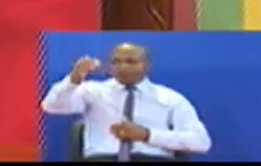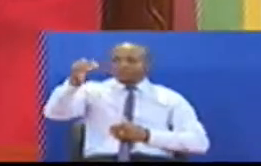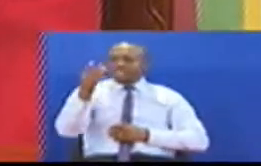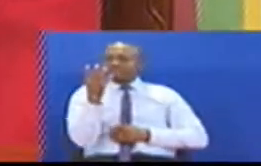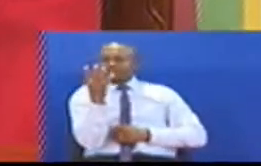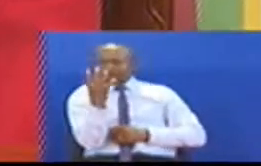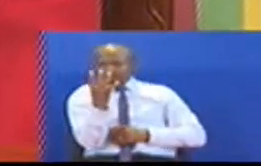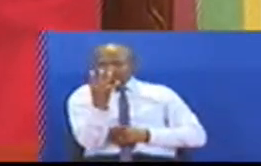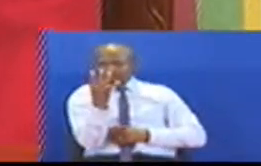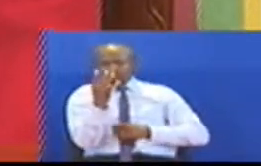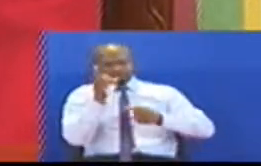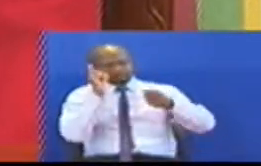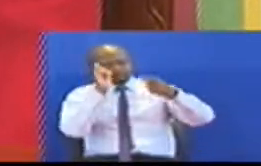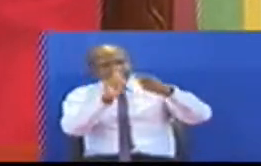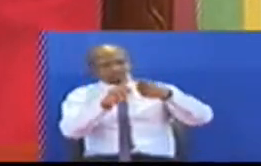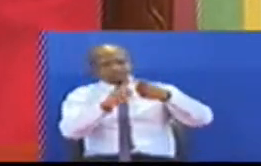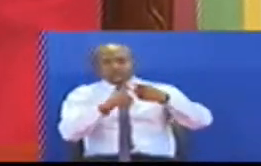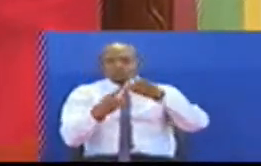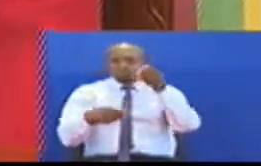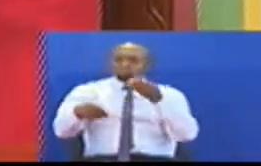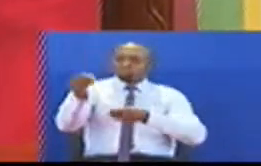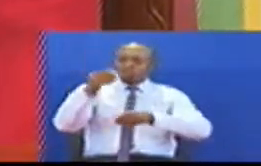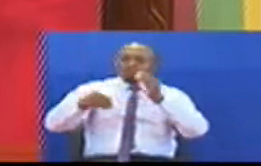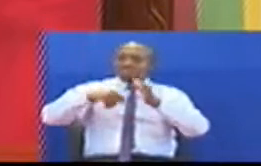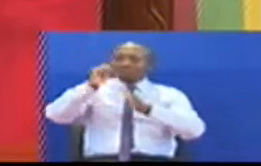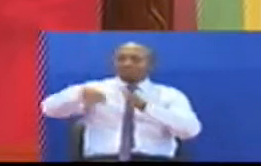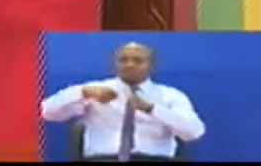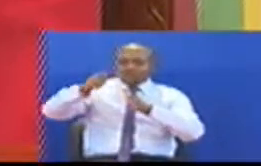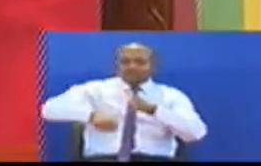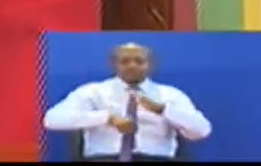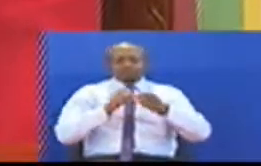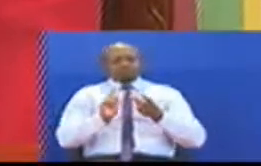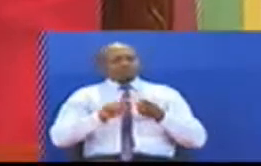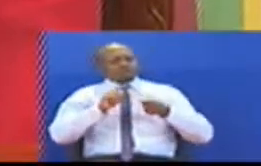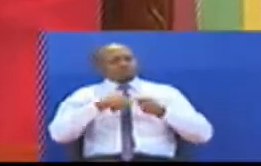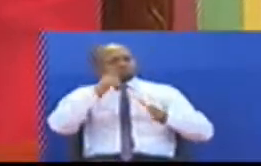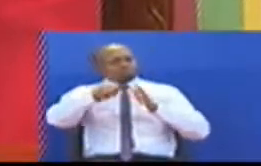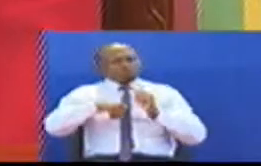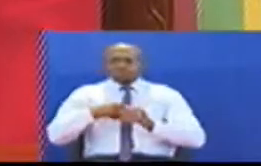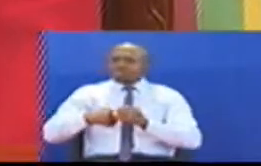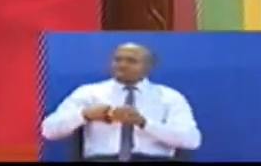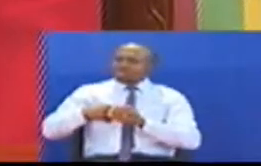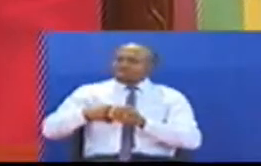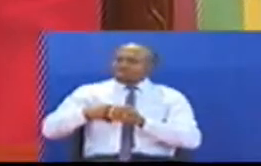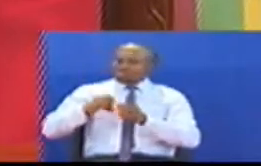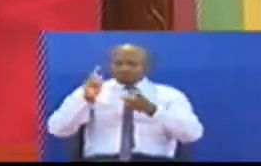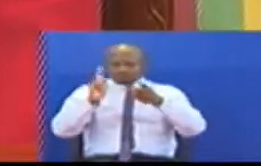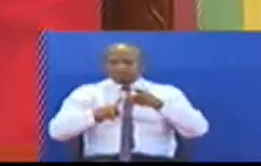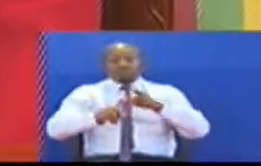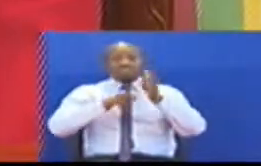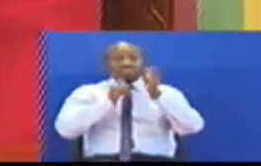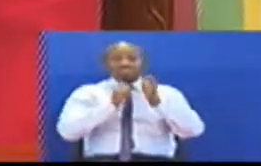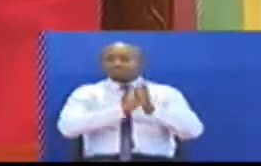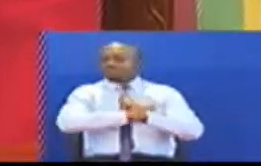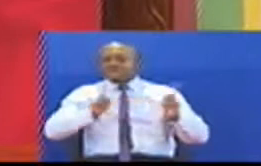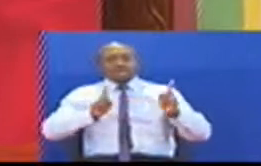kipaumbele wanazungumzia uchumi wa viwanda. Uchumi wa viwanda bila kilimo huwezi